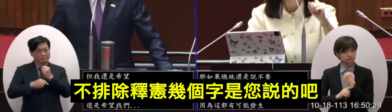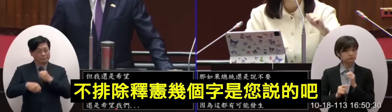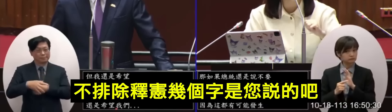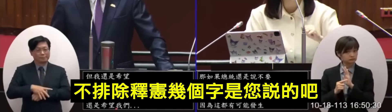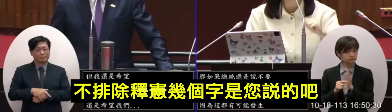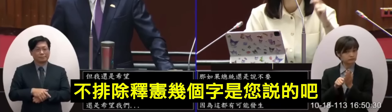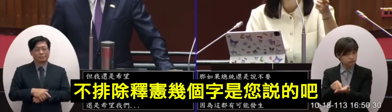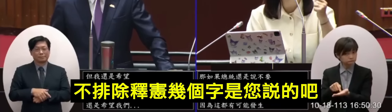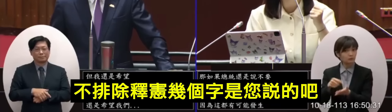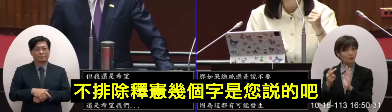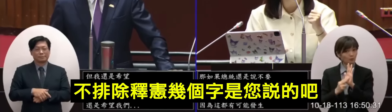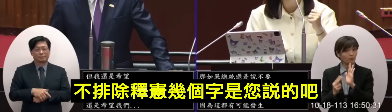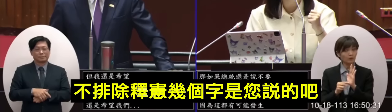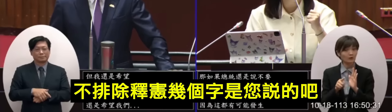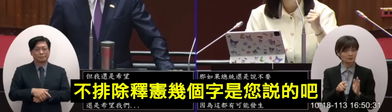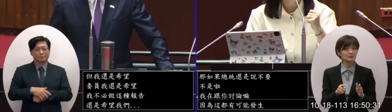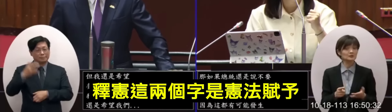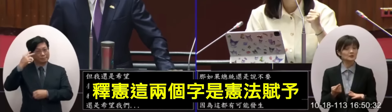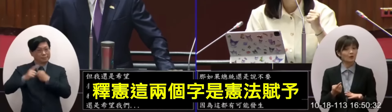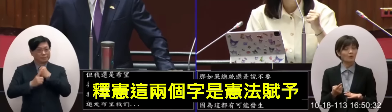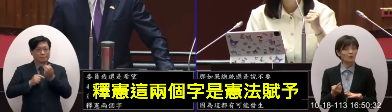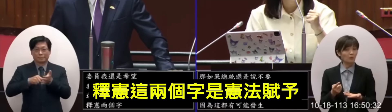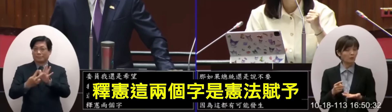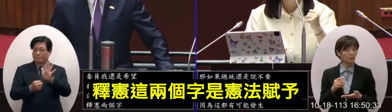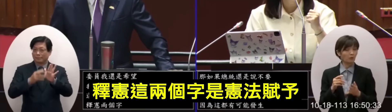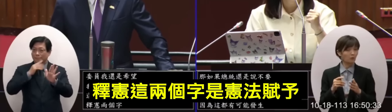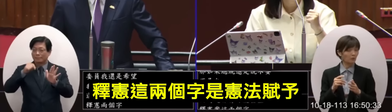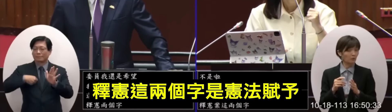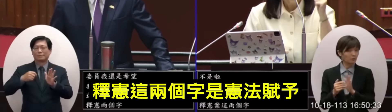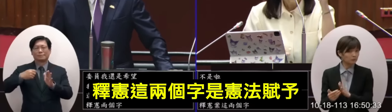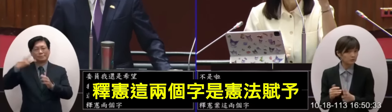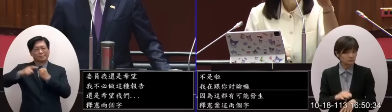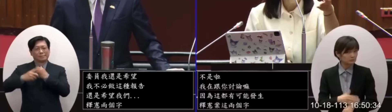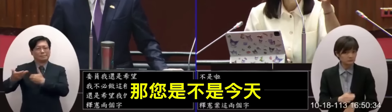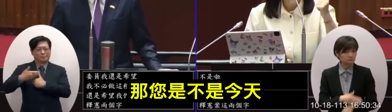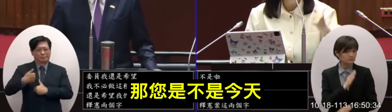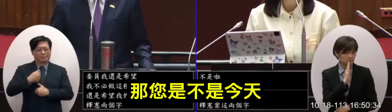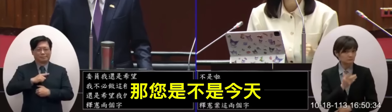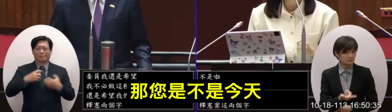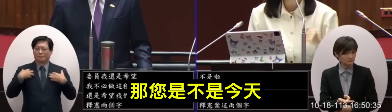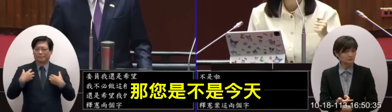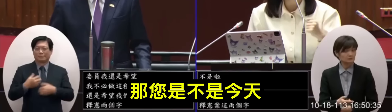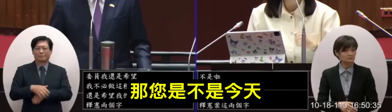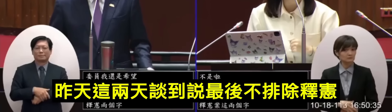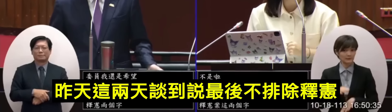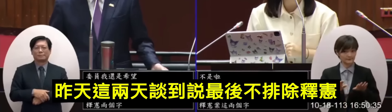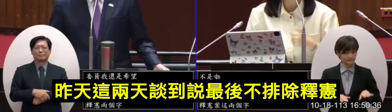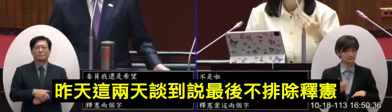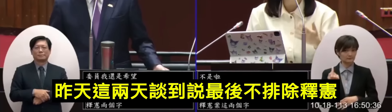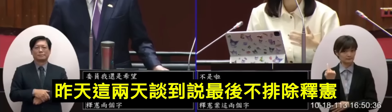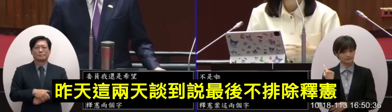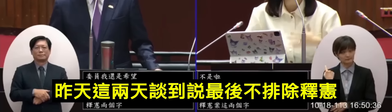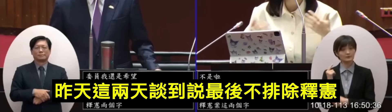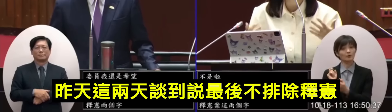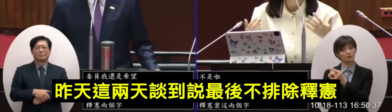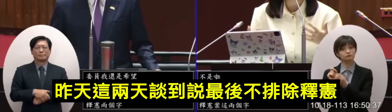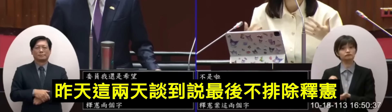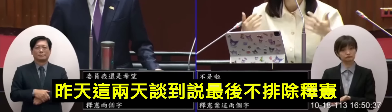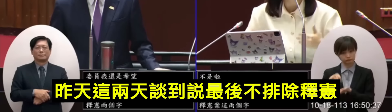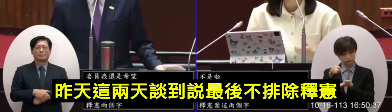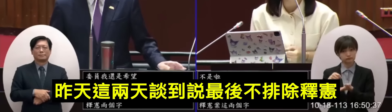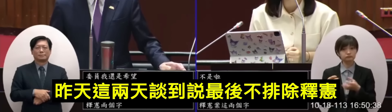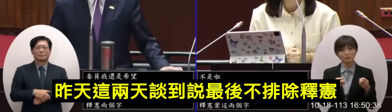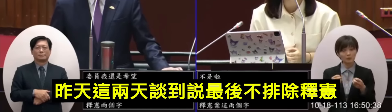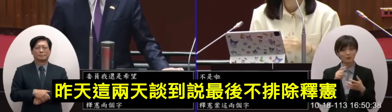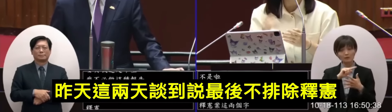排除释宪几个字是您说的吧？ 释宪这两个字是宪法赋予我们各自。 那您是不是今天、昨天这两天就谈到说，最